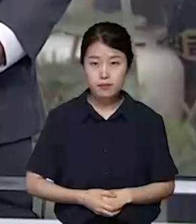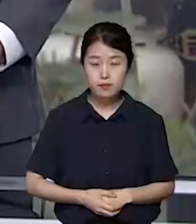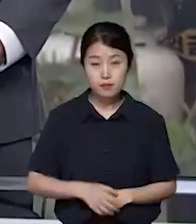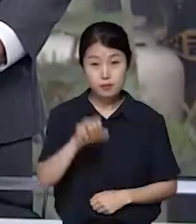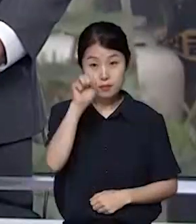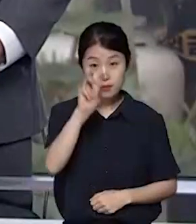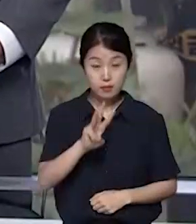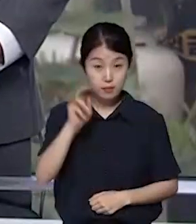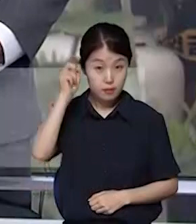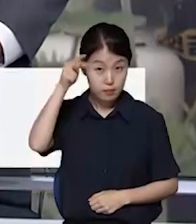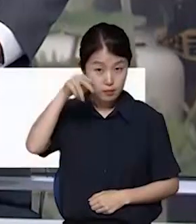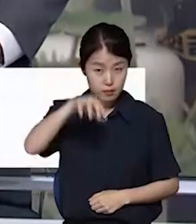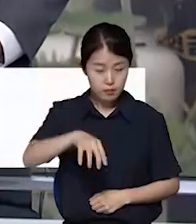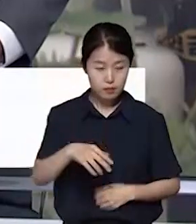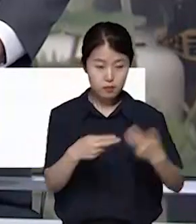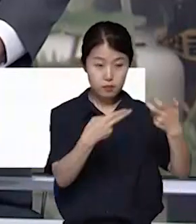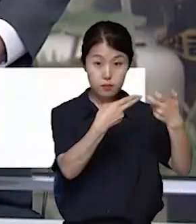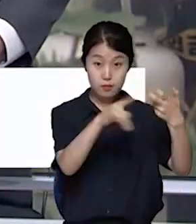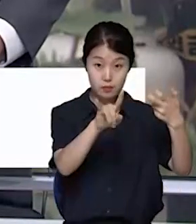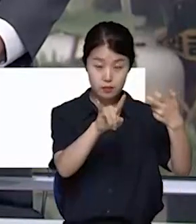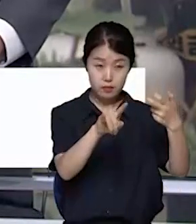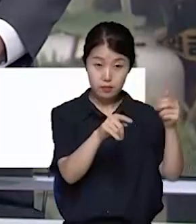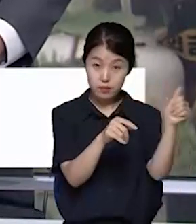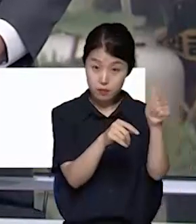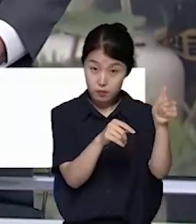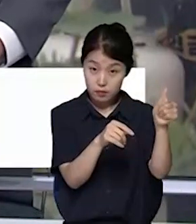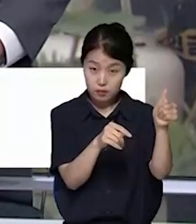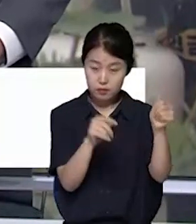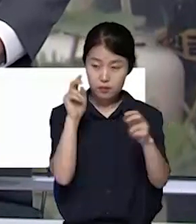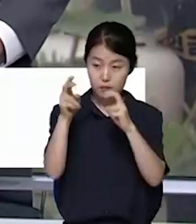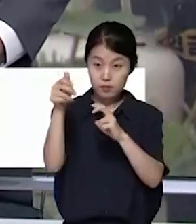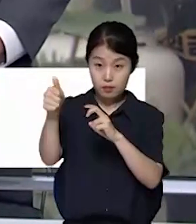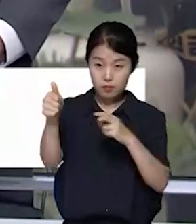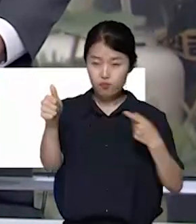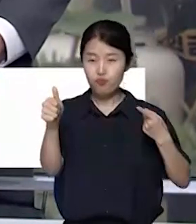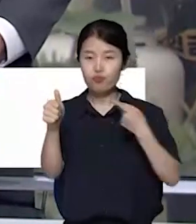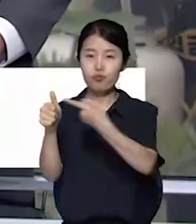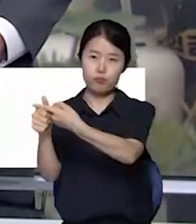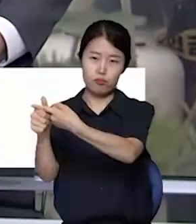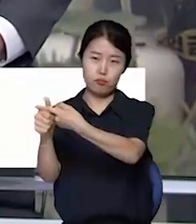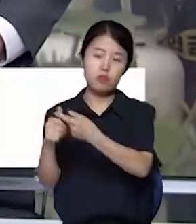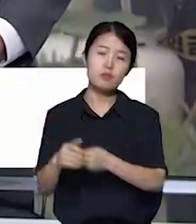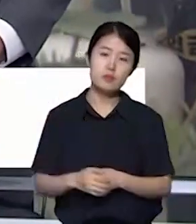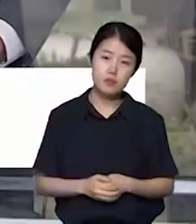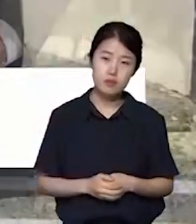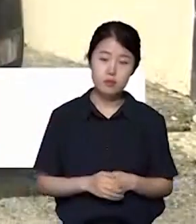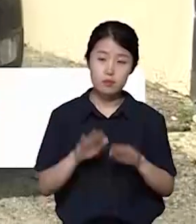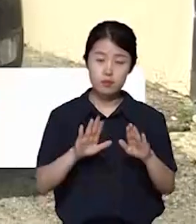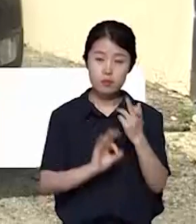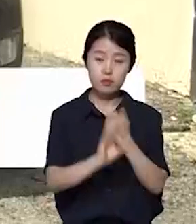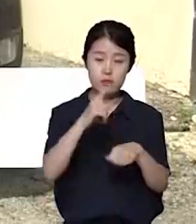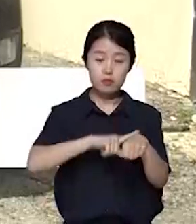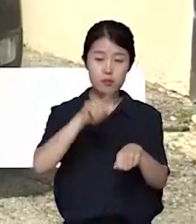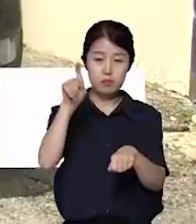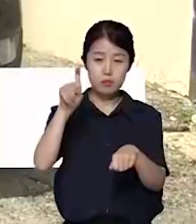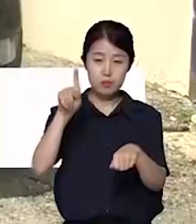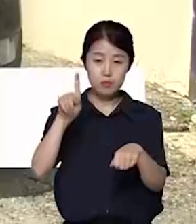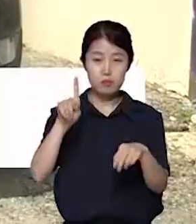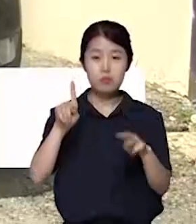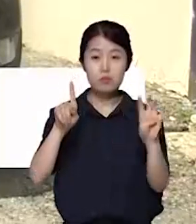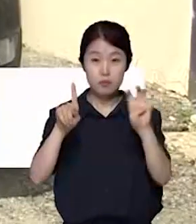광주현 숙박업소에서 70대 장기 투숙객이 업주를 흉기로 살해하는 사건이 발생했습니다. 오늘 오전 11시